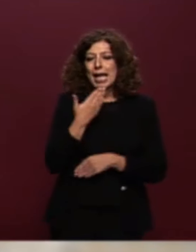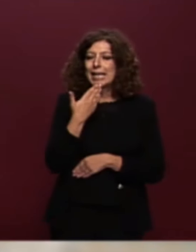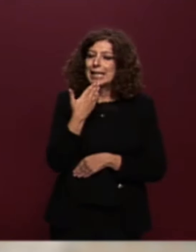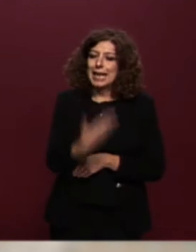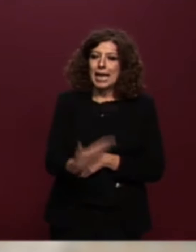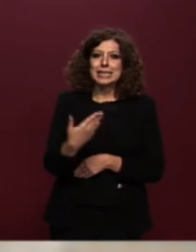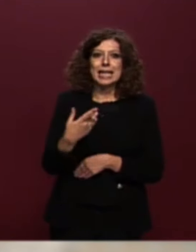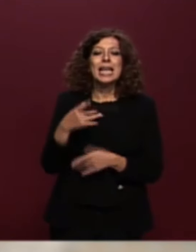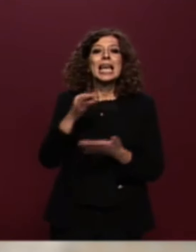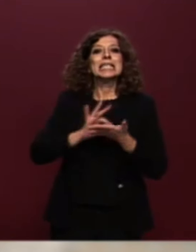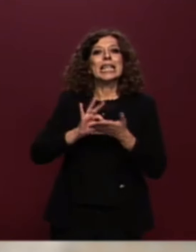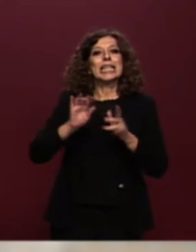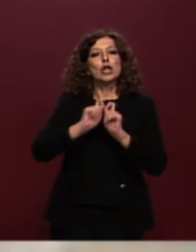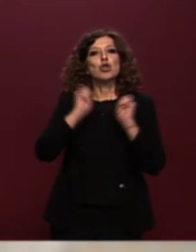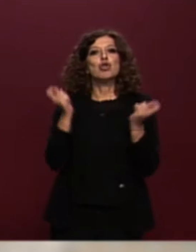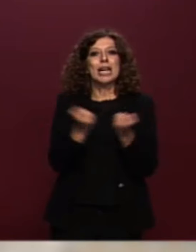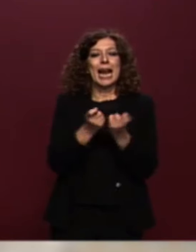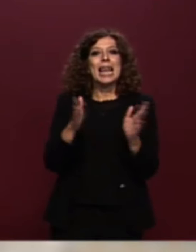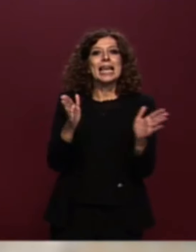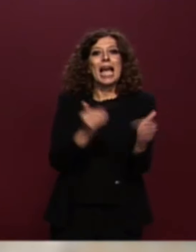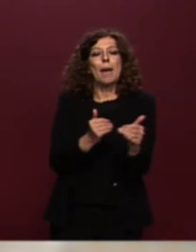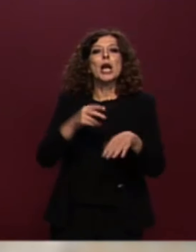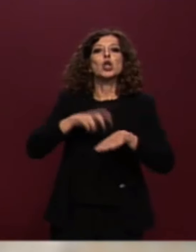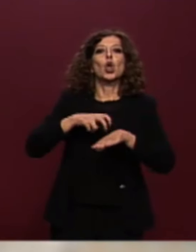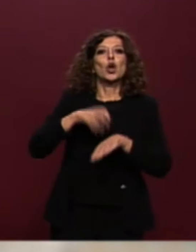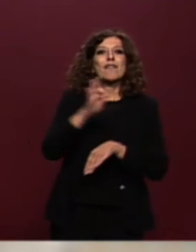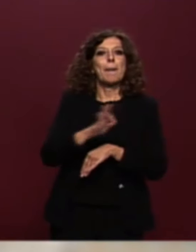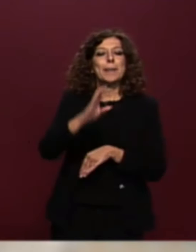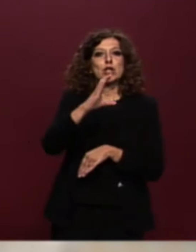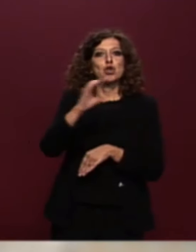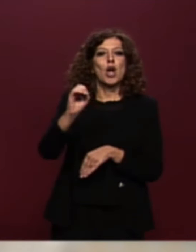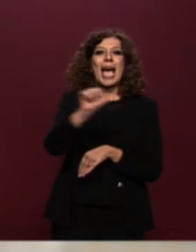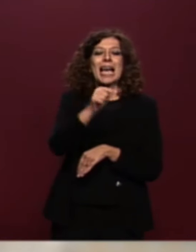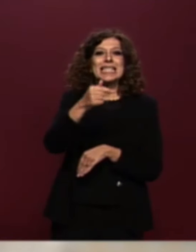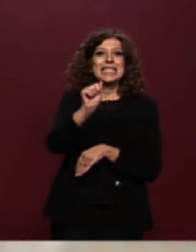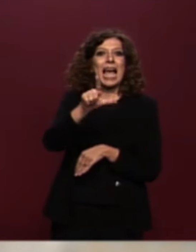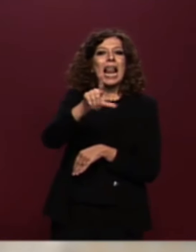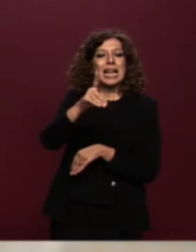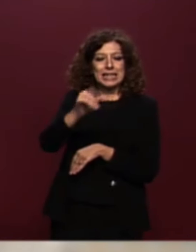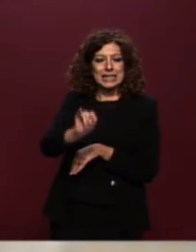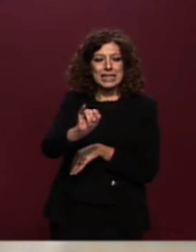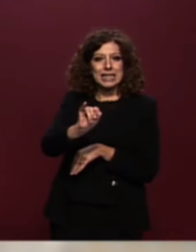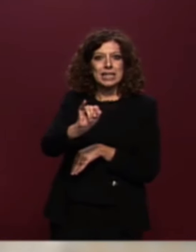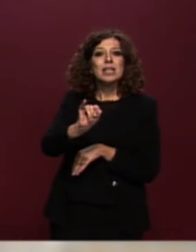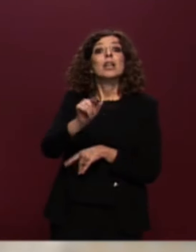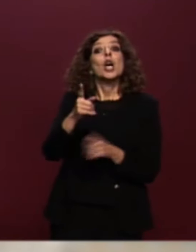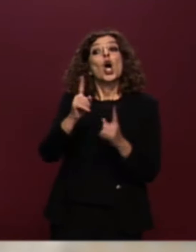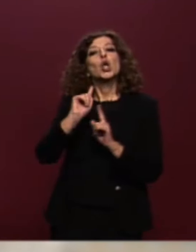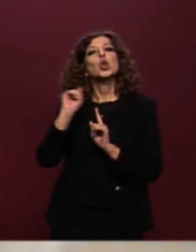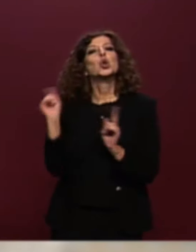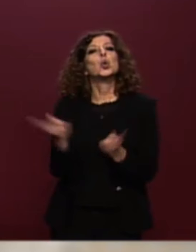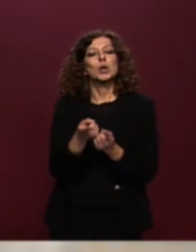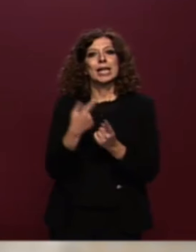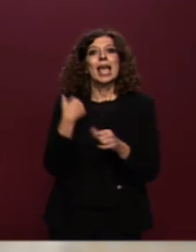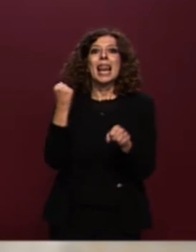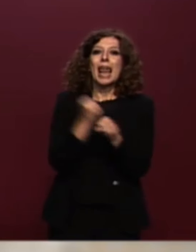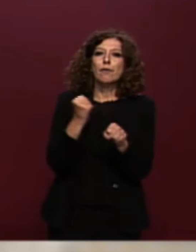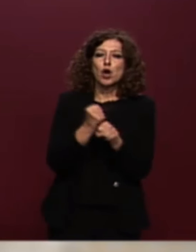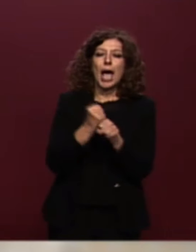segretario generale della Camera, il dottor Fabrizio Castaldi, e tutti coloro che hanno lavorato per questa complessa e